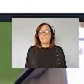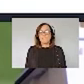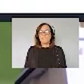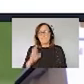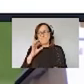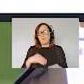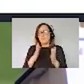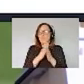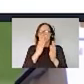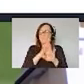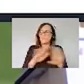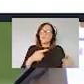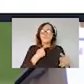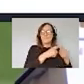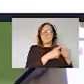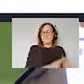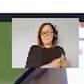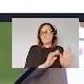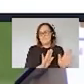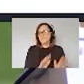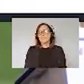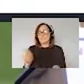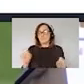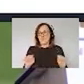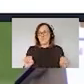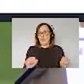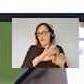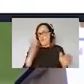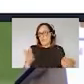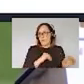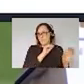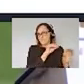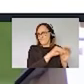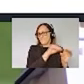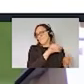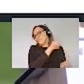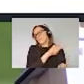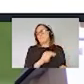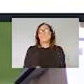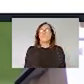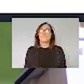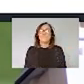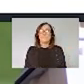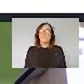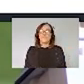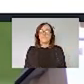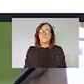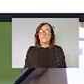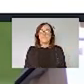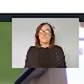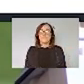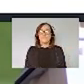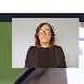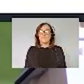Państwa wyciszę, bo widzę, że już słyszę Państwa, że już jesteście zaangażowani i że tutaj do mnie dołączacie.